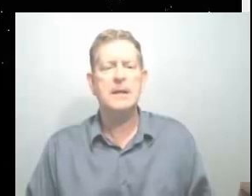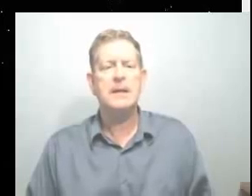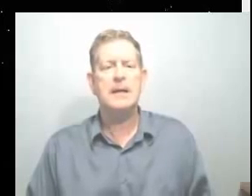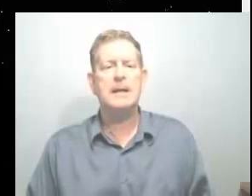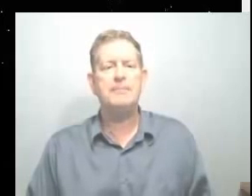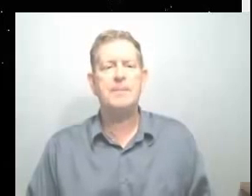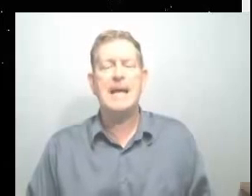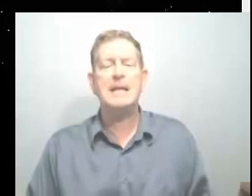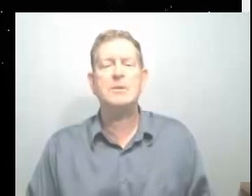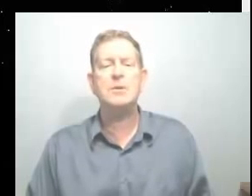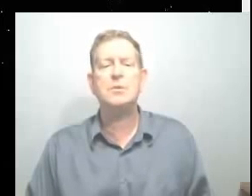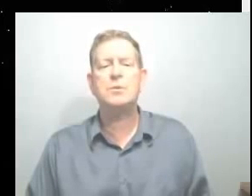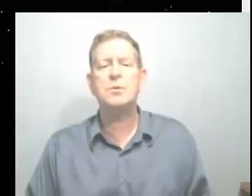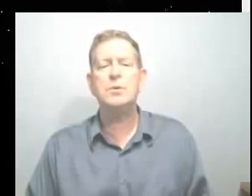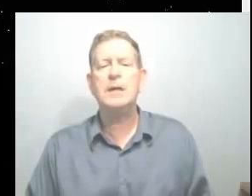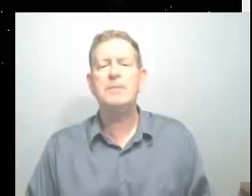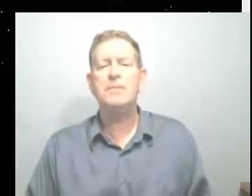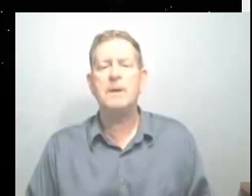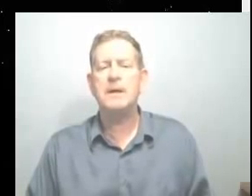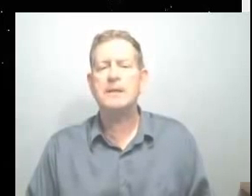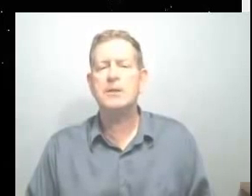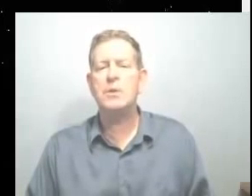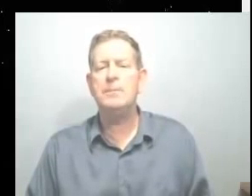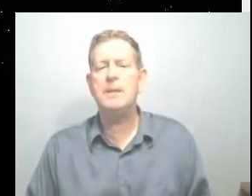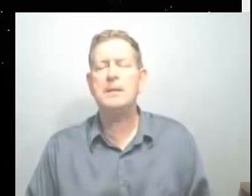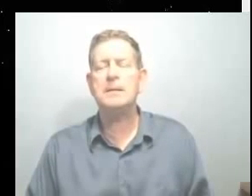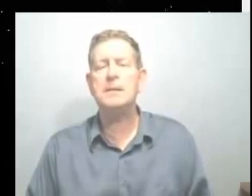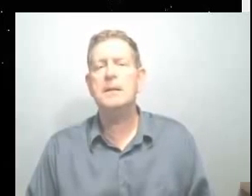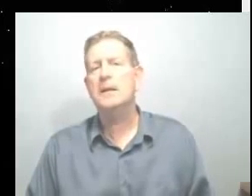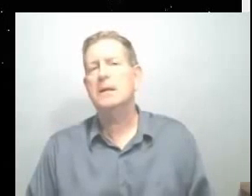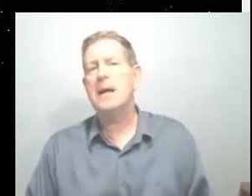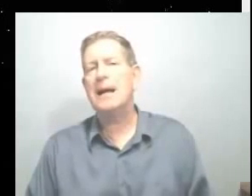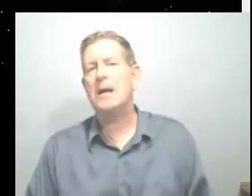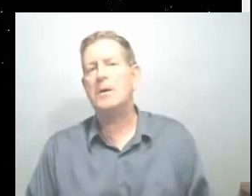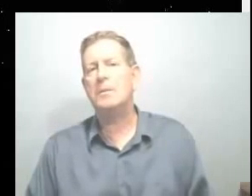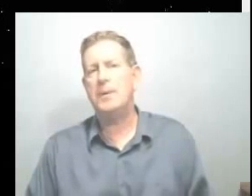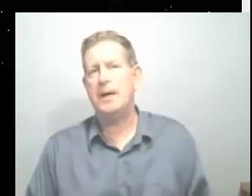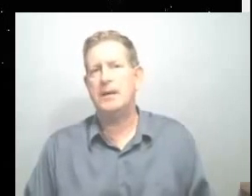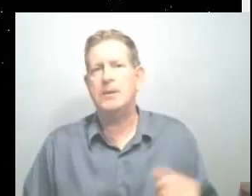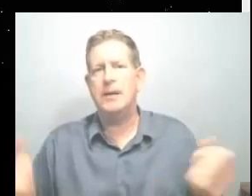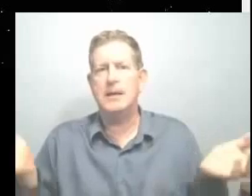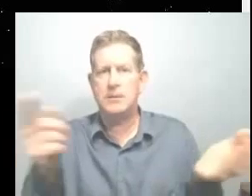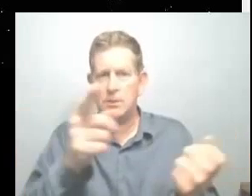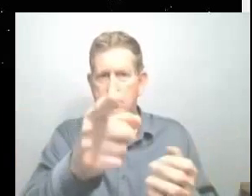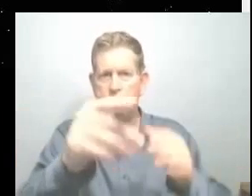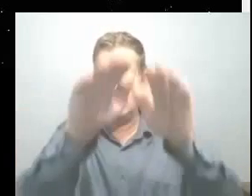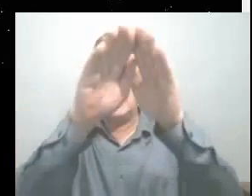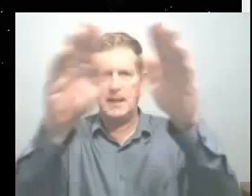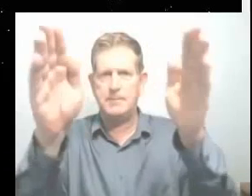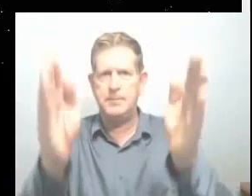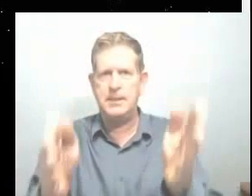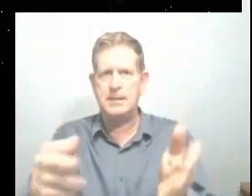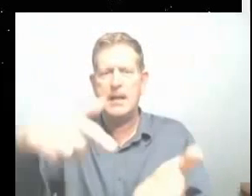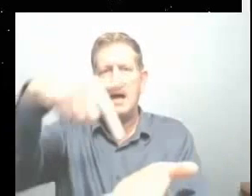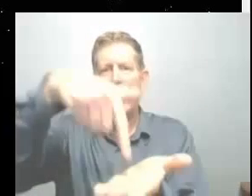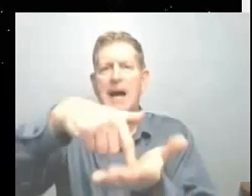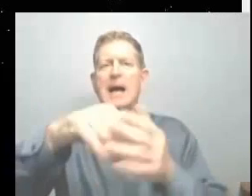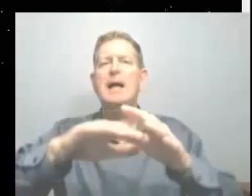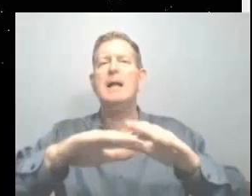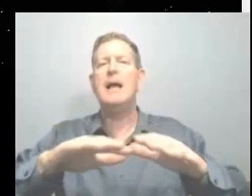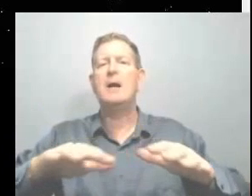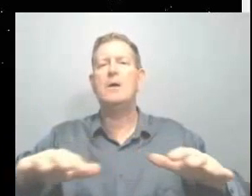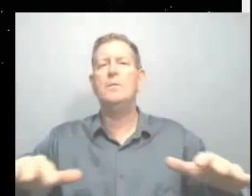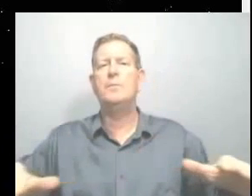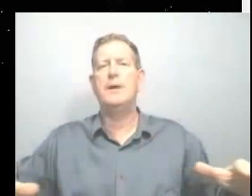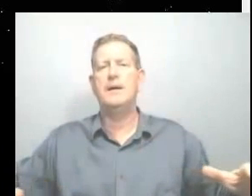ici. Est-ce que tu habites à la campagne? Est-ce que tu habites